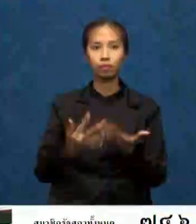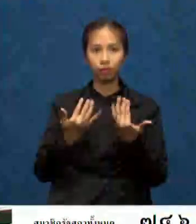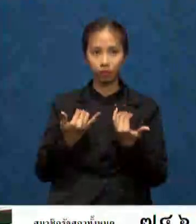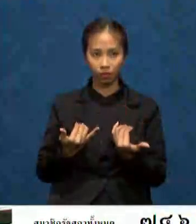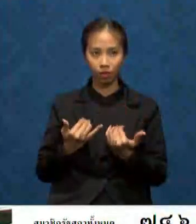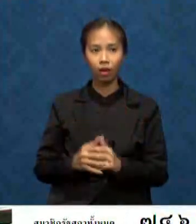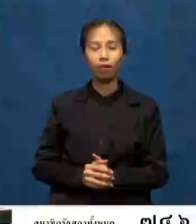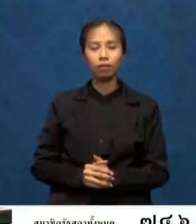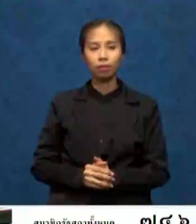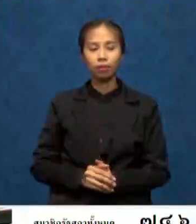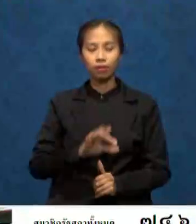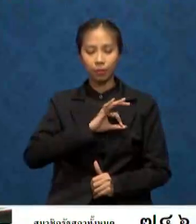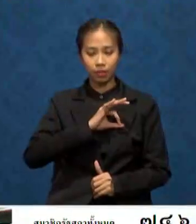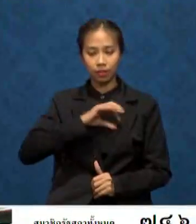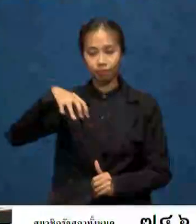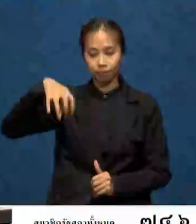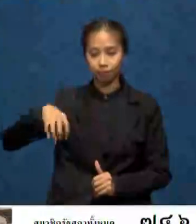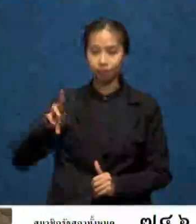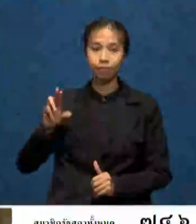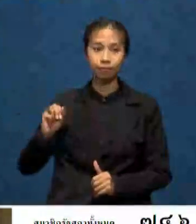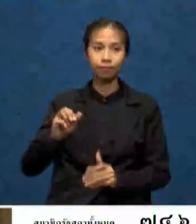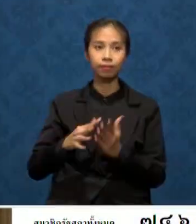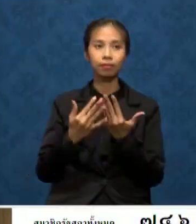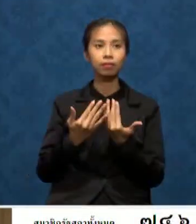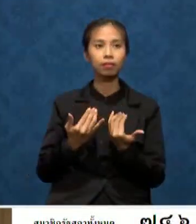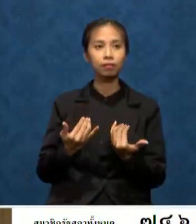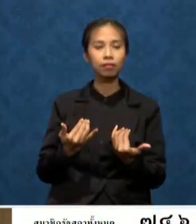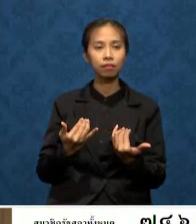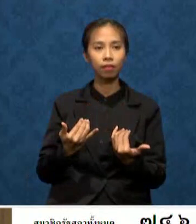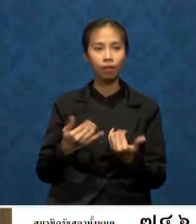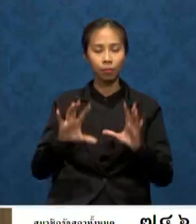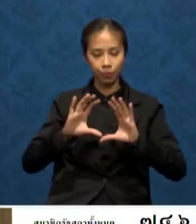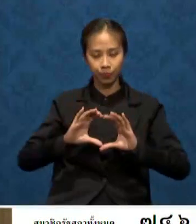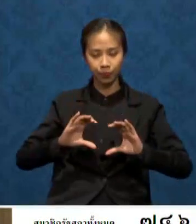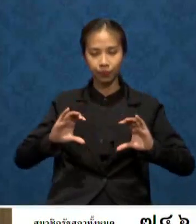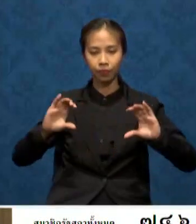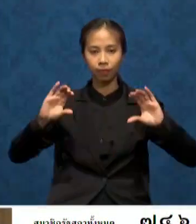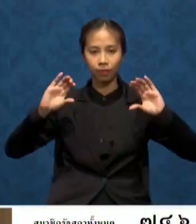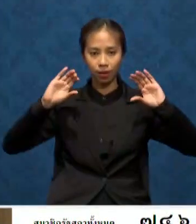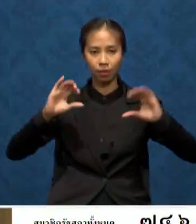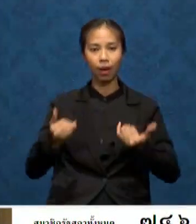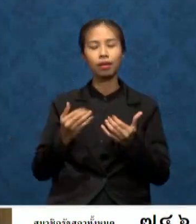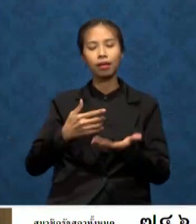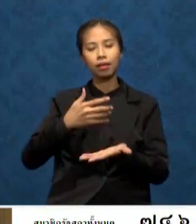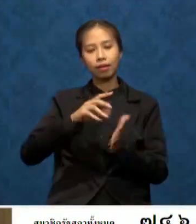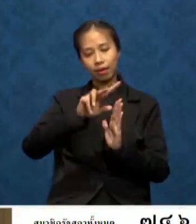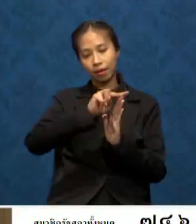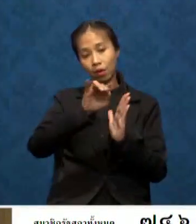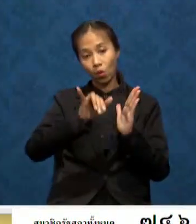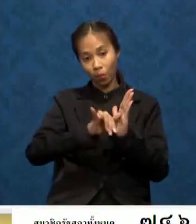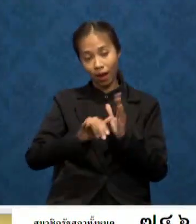สมาชิกรัฐสภาครับเ่อสำหรับวันนี้เนี่ยรัฐบาลเนี่ยแถลงนโยบายโดย